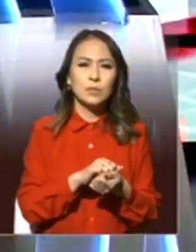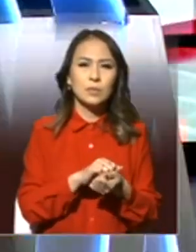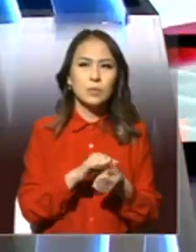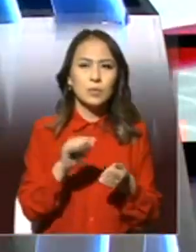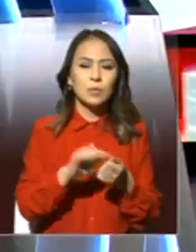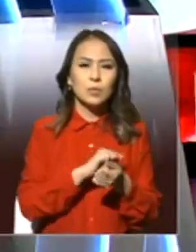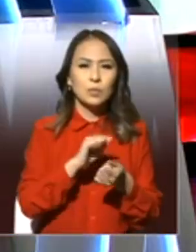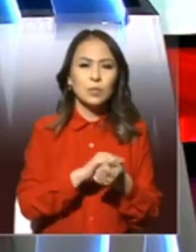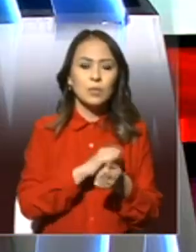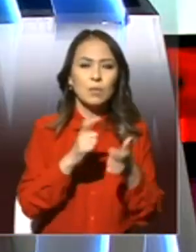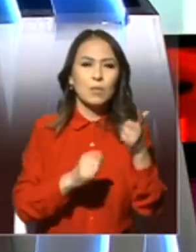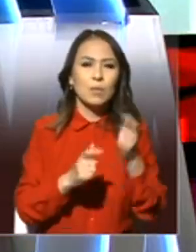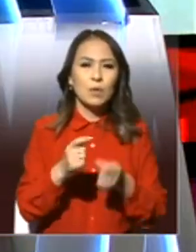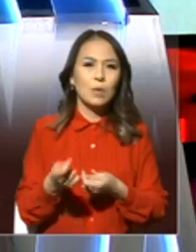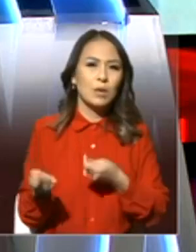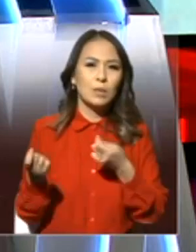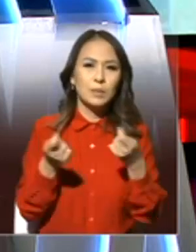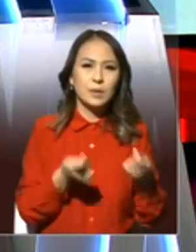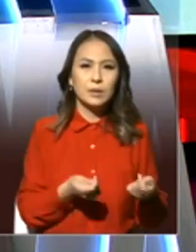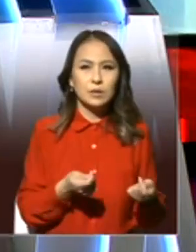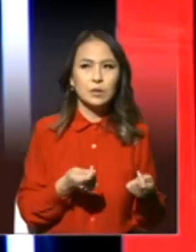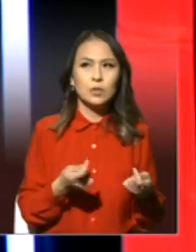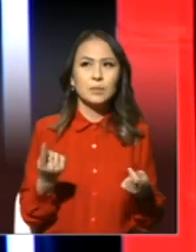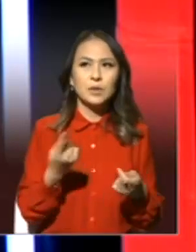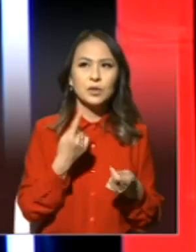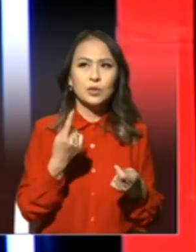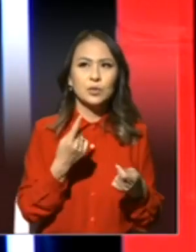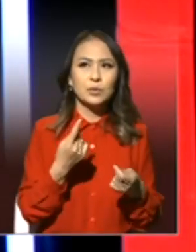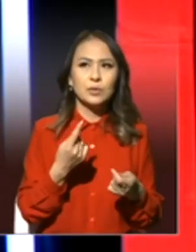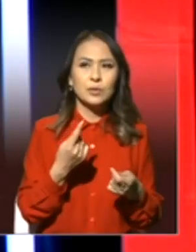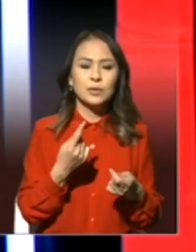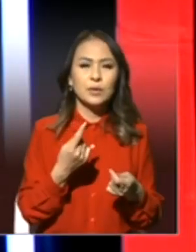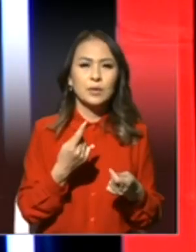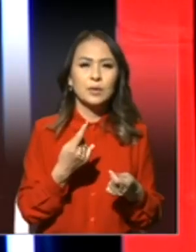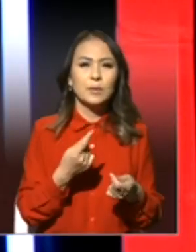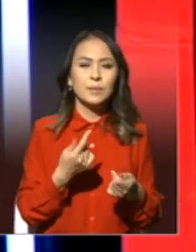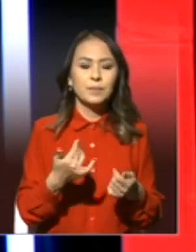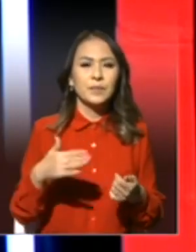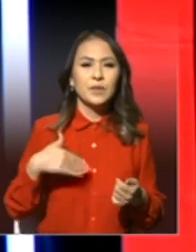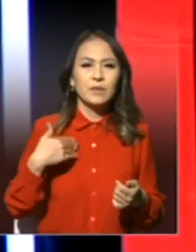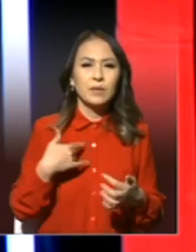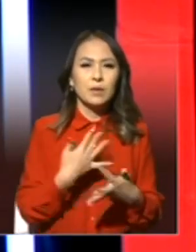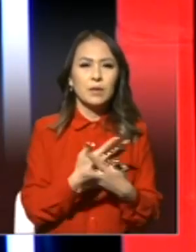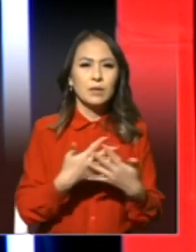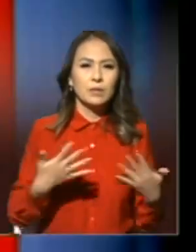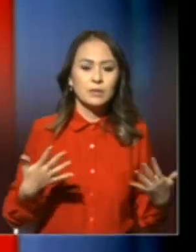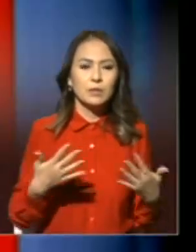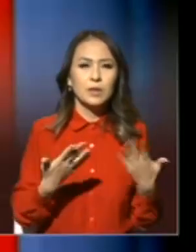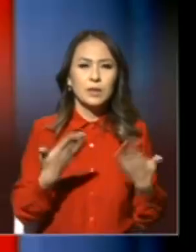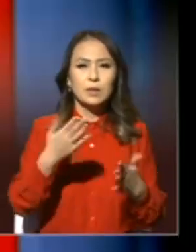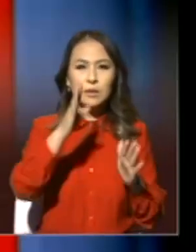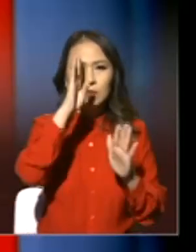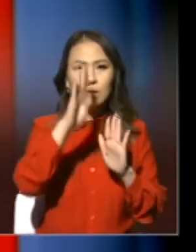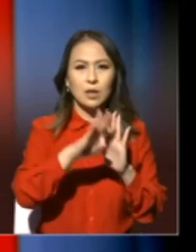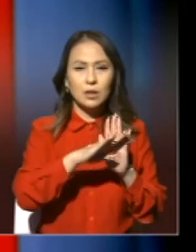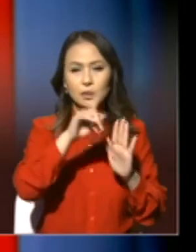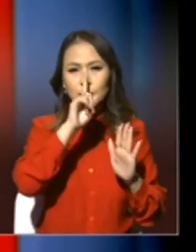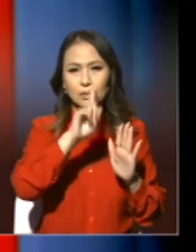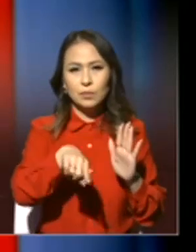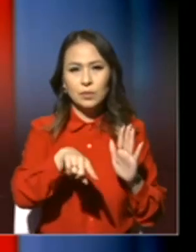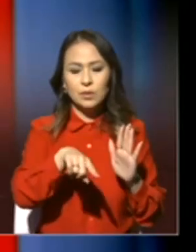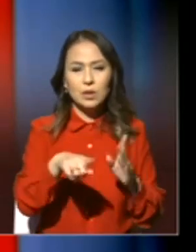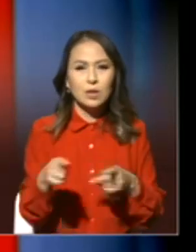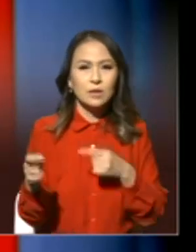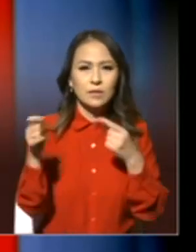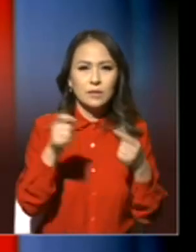құрғақ сұтап келеді өнімге де. Ол бірінші. Және мынау көкөніс қоймаларын болмаса, біз сол